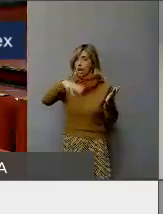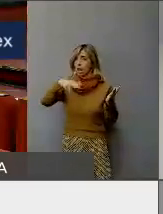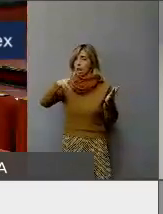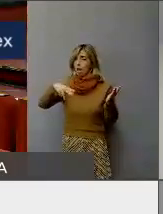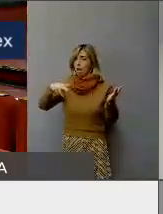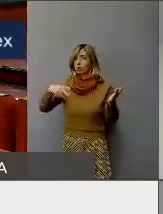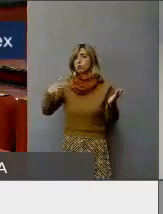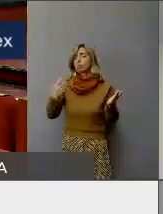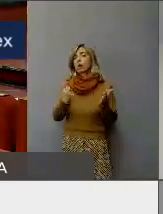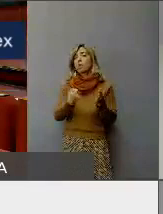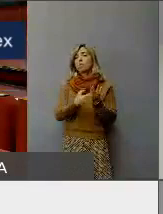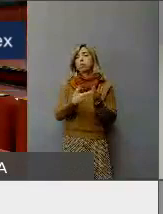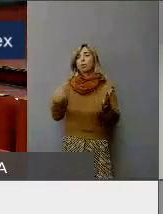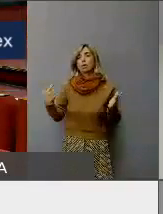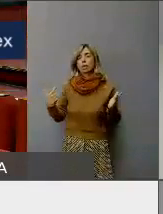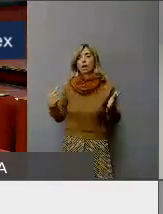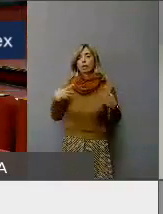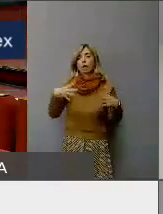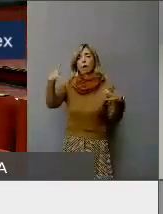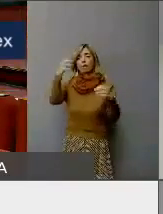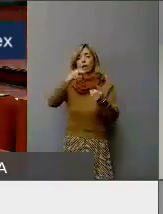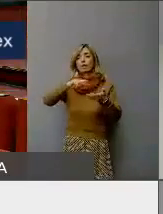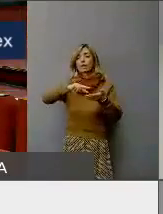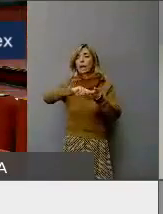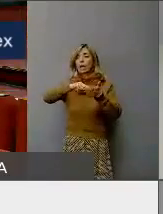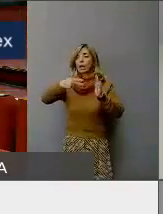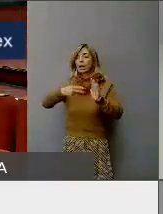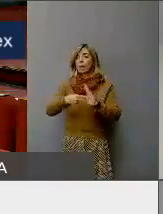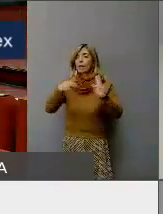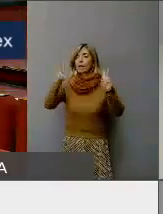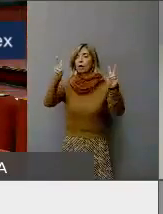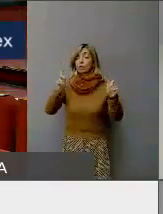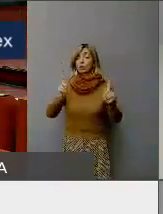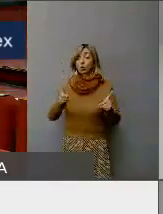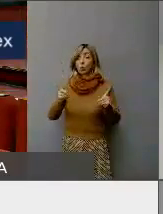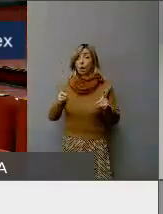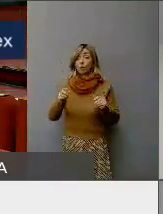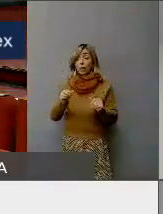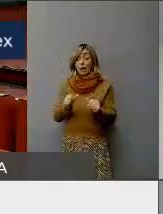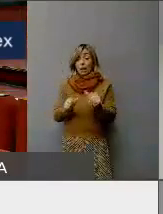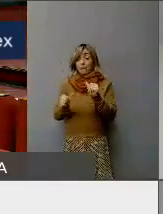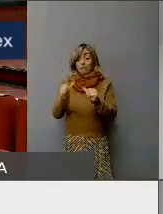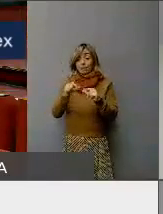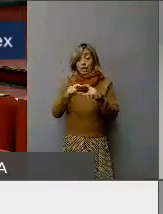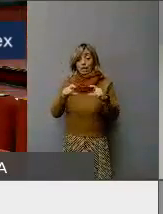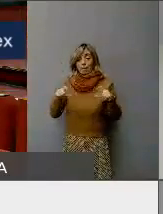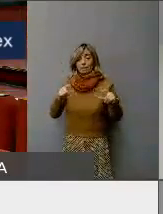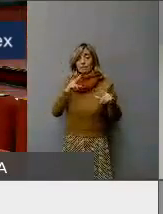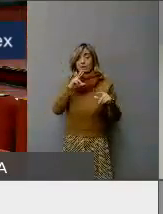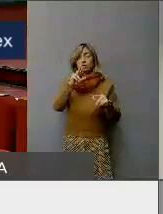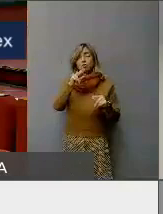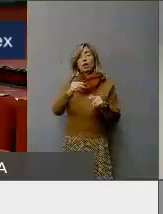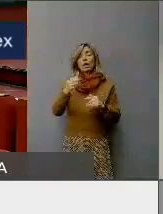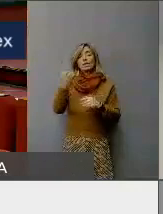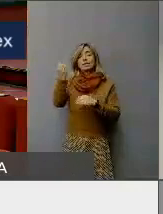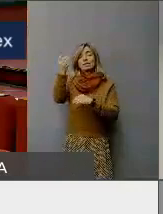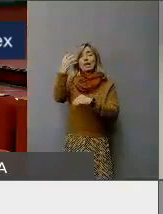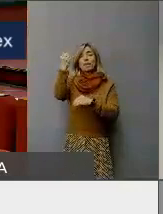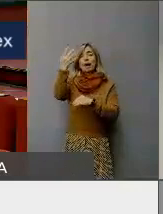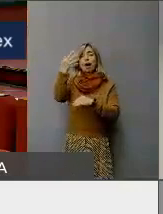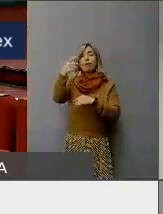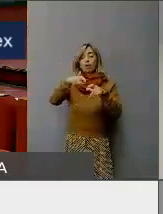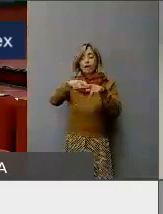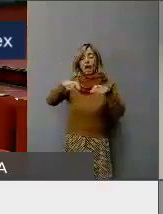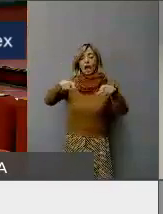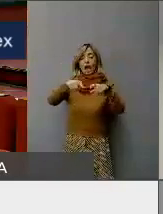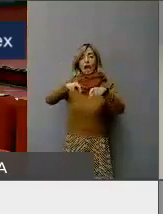tecnicamente di cosa stiamo parlando intanto nella premessa si premette che i semafori di attraversamenti pedonali sono